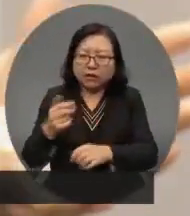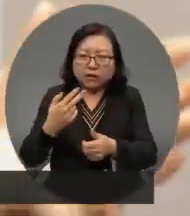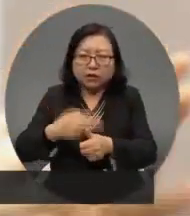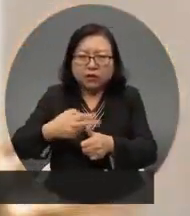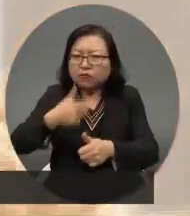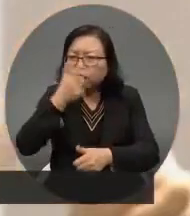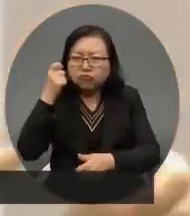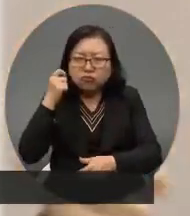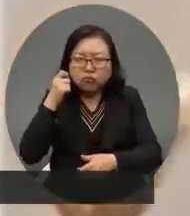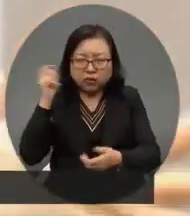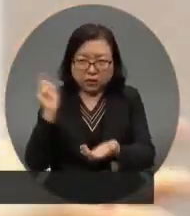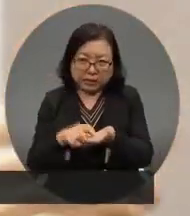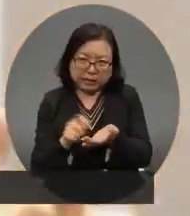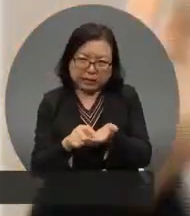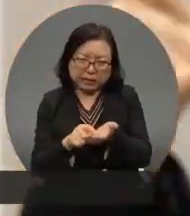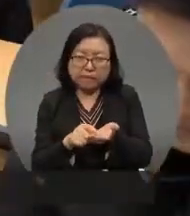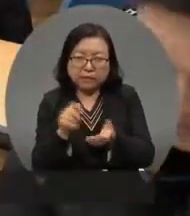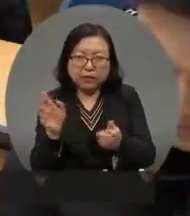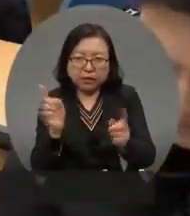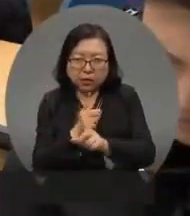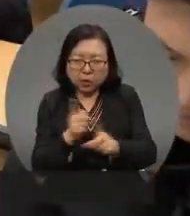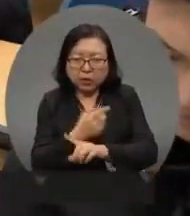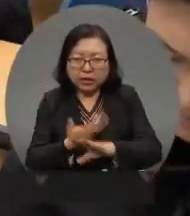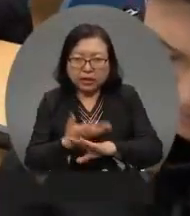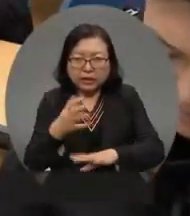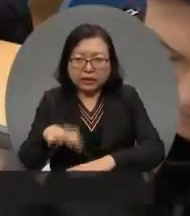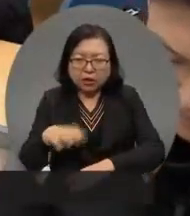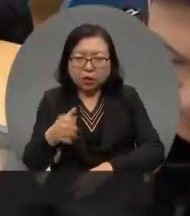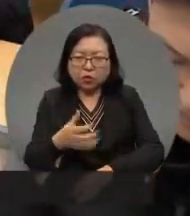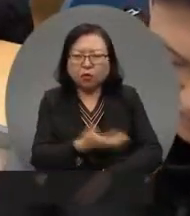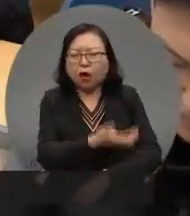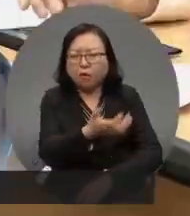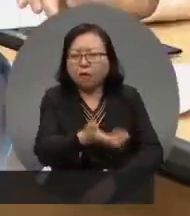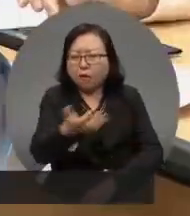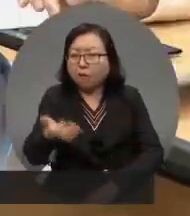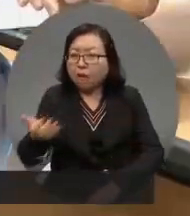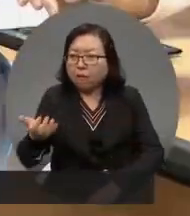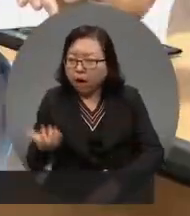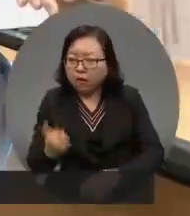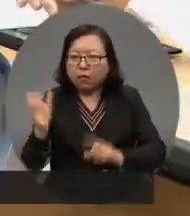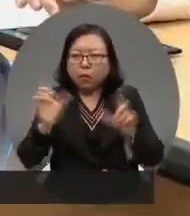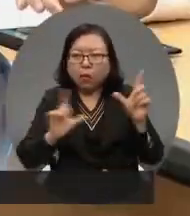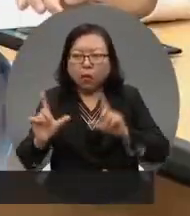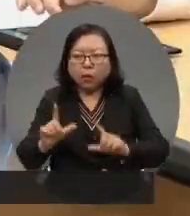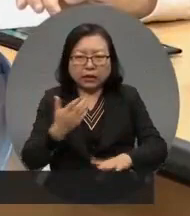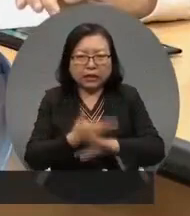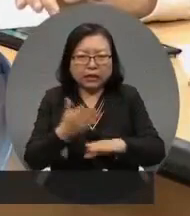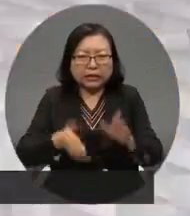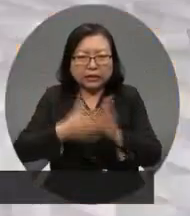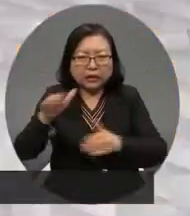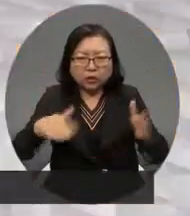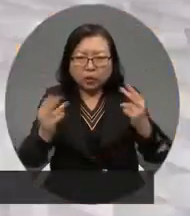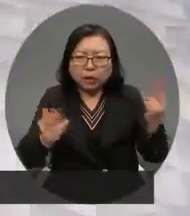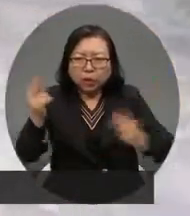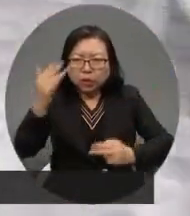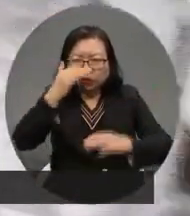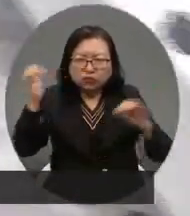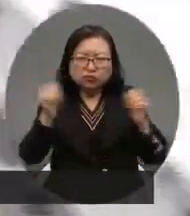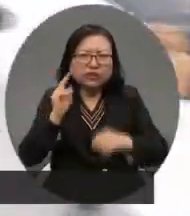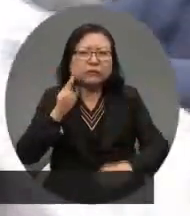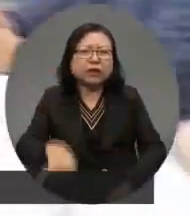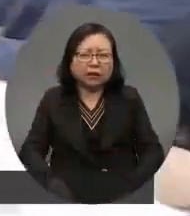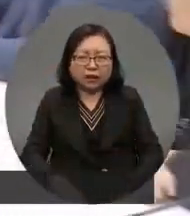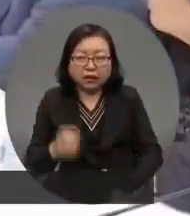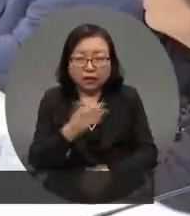응급진료를 다른 시도로 보내는 등 이른바 충북 지역의 응급실 뺑뺑이가 다른 시도보다 심각하다는 겁니다. 의대정원